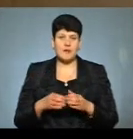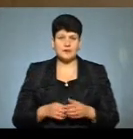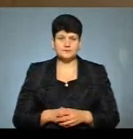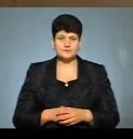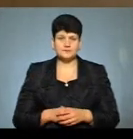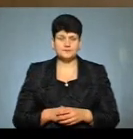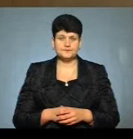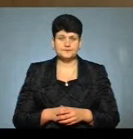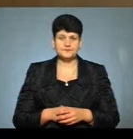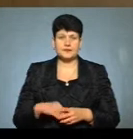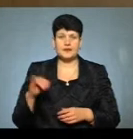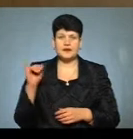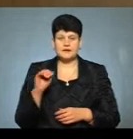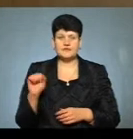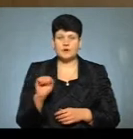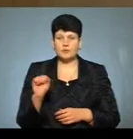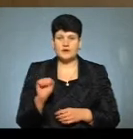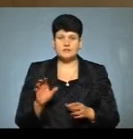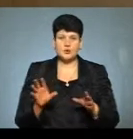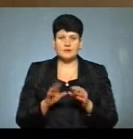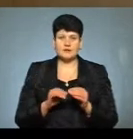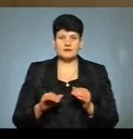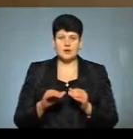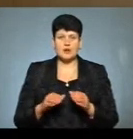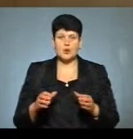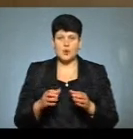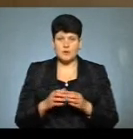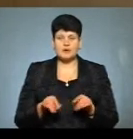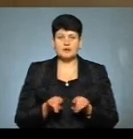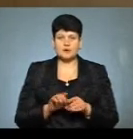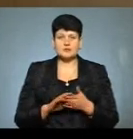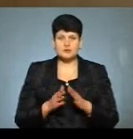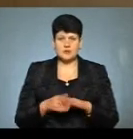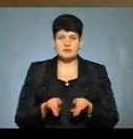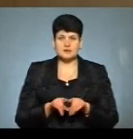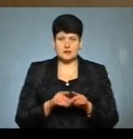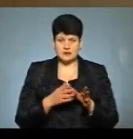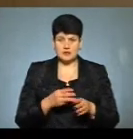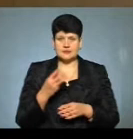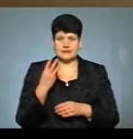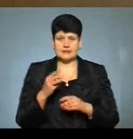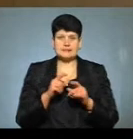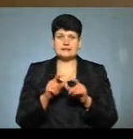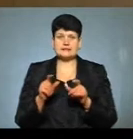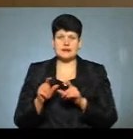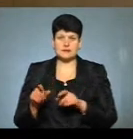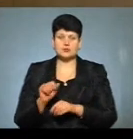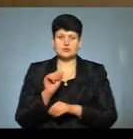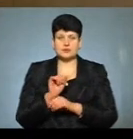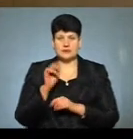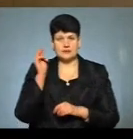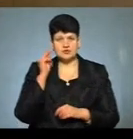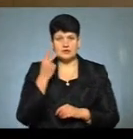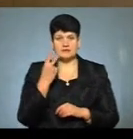і в Теребовлянській об'єднаній територіальній громаді. Теж така ситуація. 3 заклади призупинили навчання,